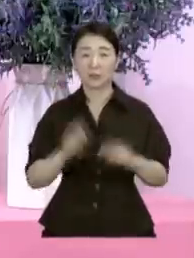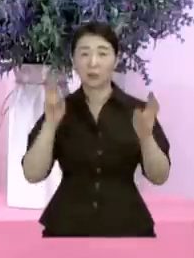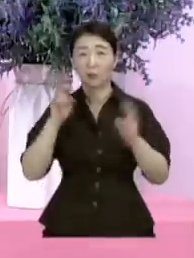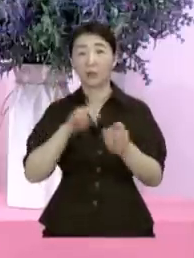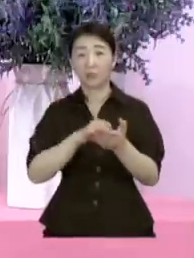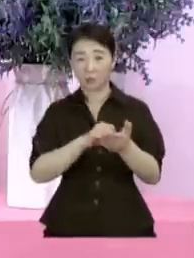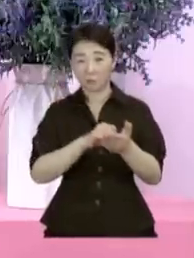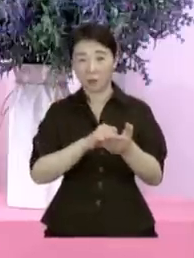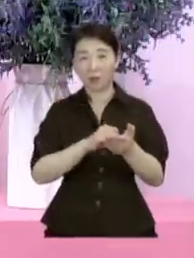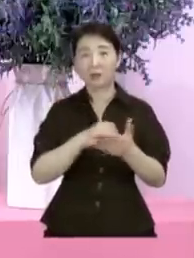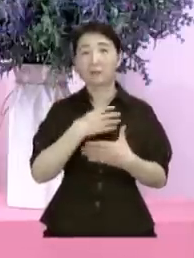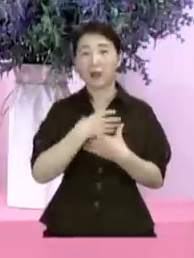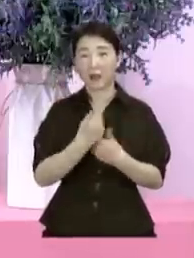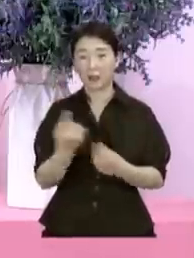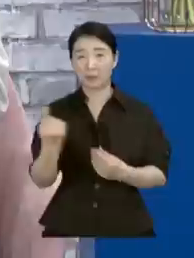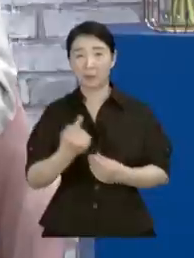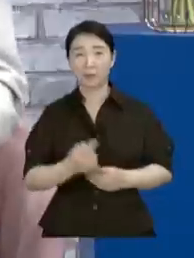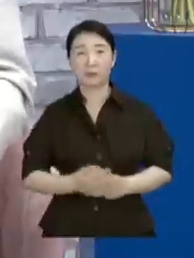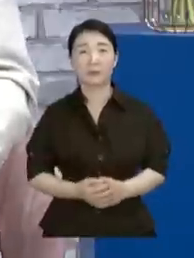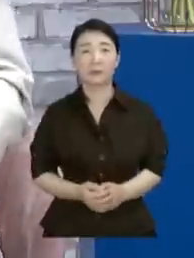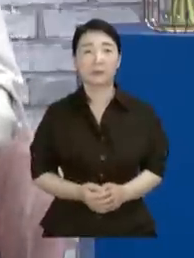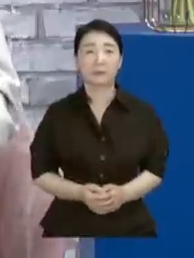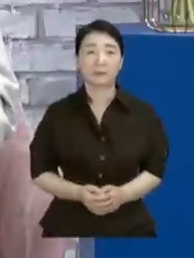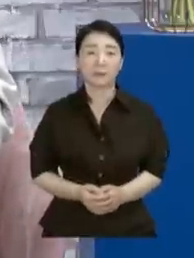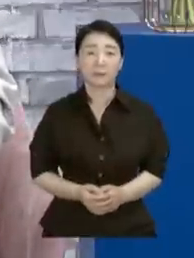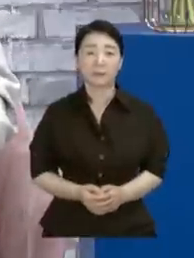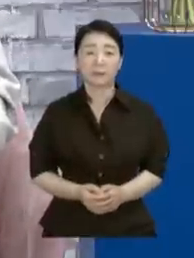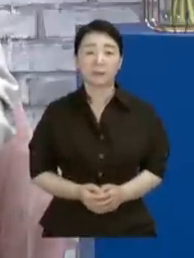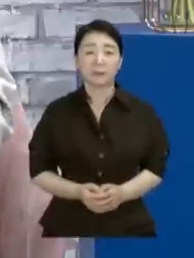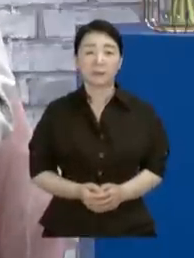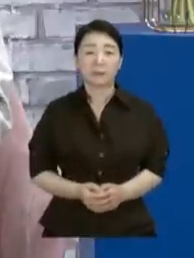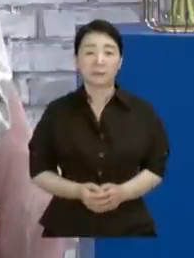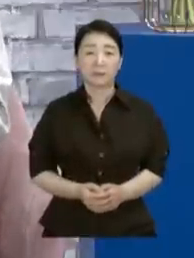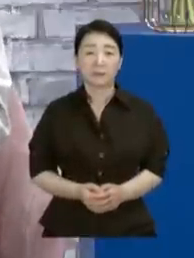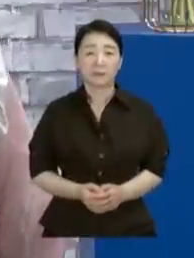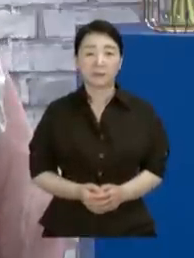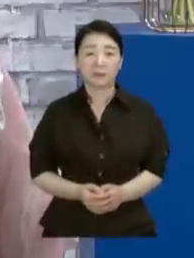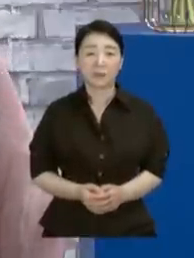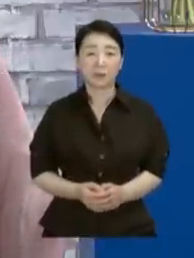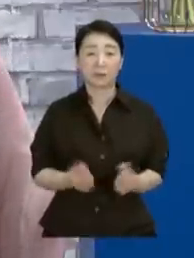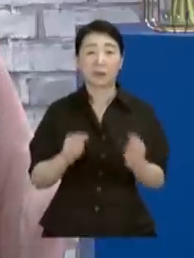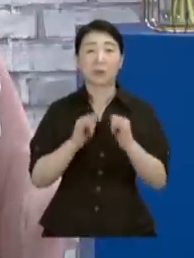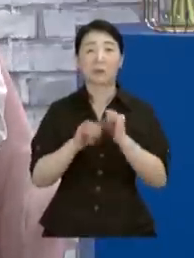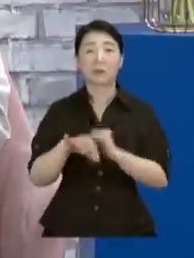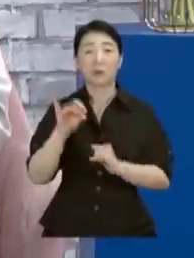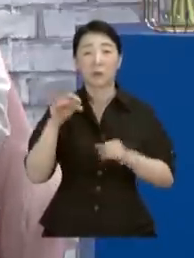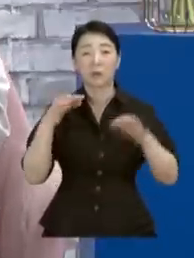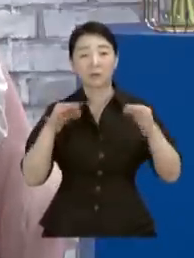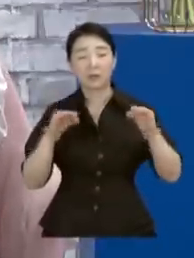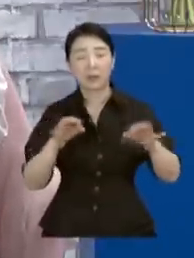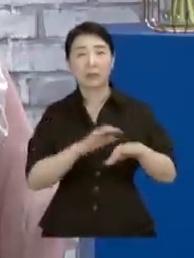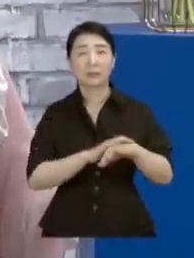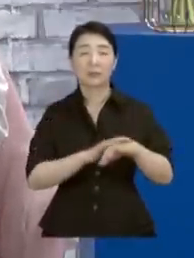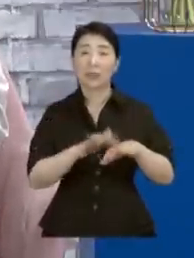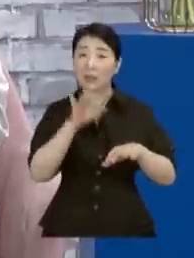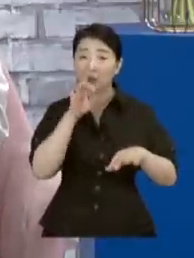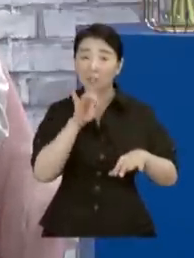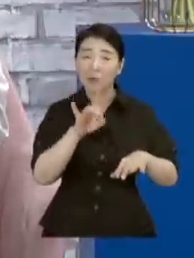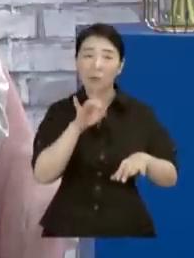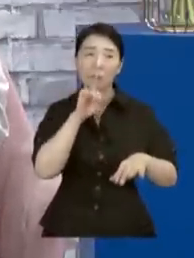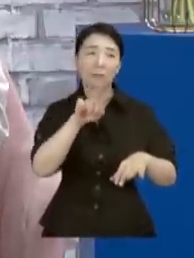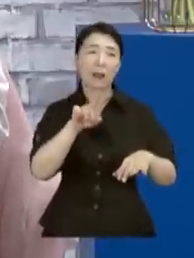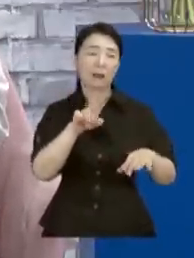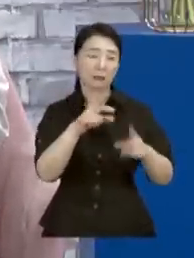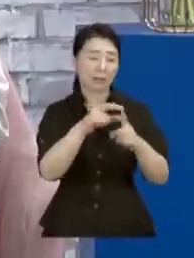이분들이 안정화가 되는 걸 많이 그 저기 그 이분들이 처음에 은행 업무도 잘 못 봐요. 말이